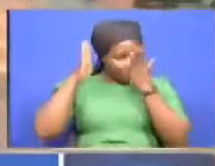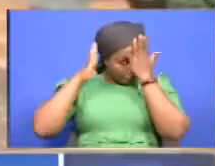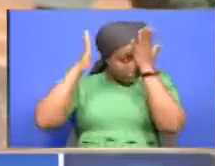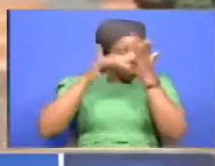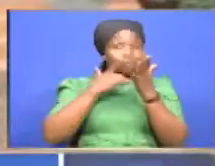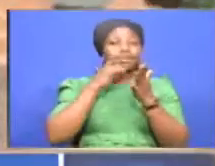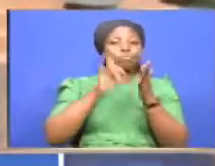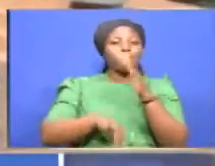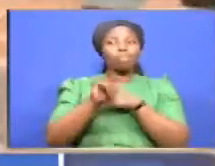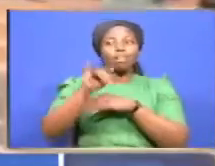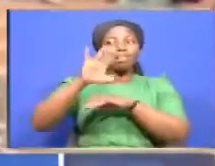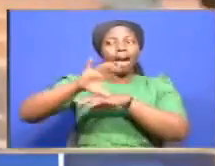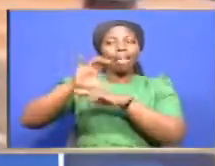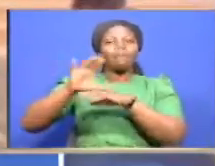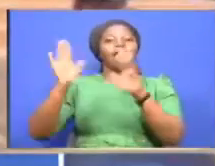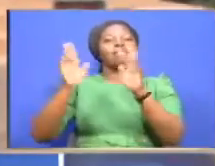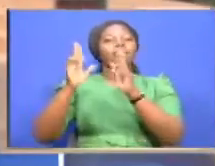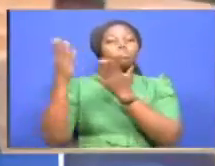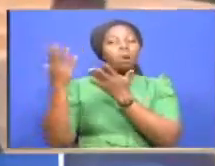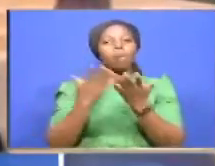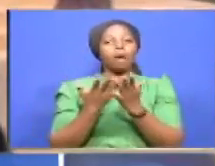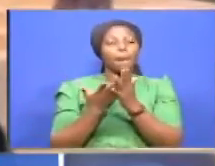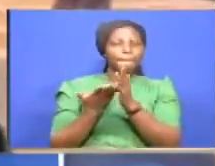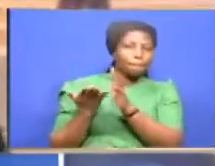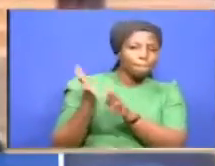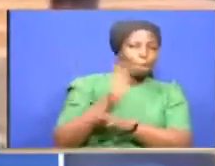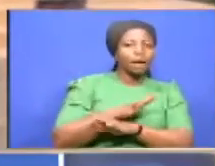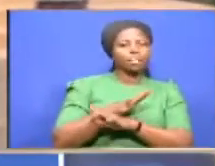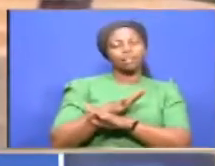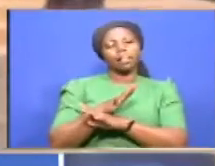linajitayarisha kuwakaribisha tena waumini wake. Fully